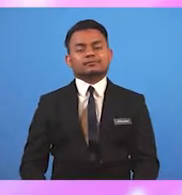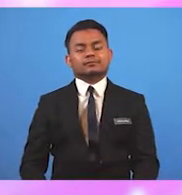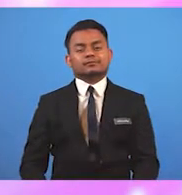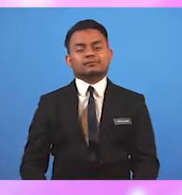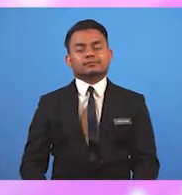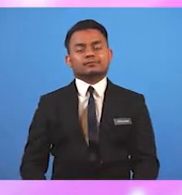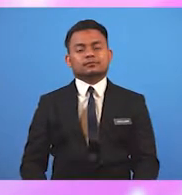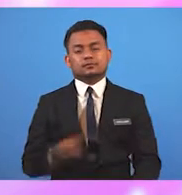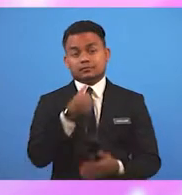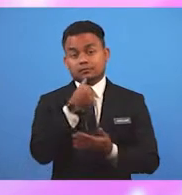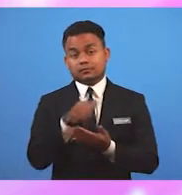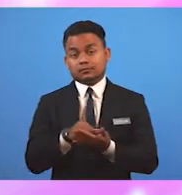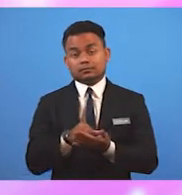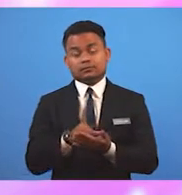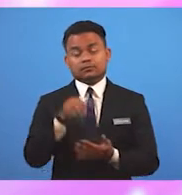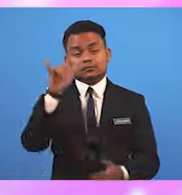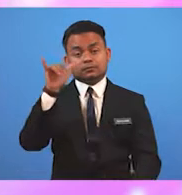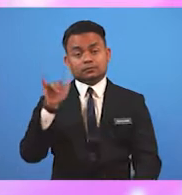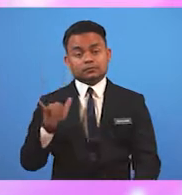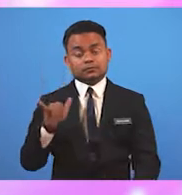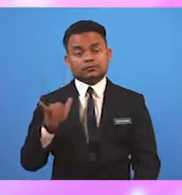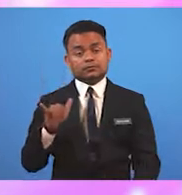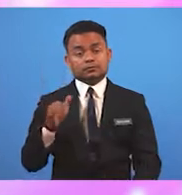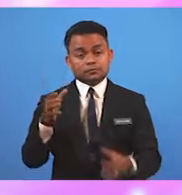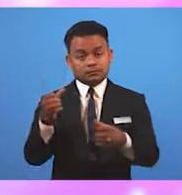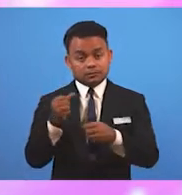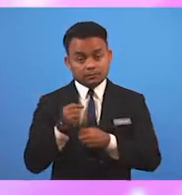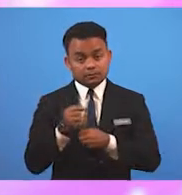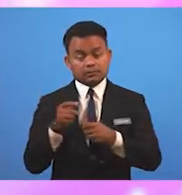Borang ataupun rekod akuan penerimaan sampel